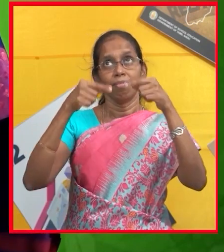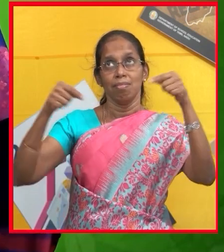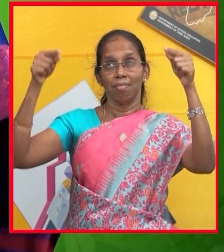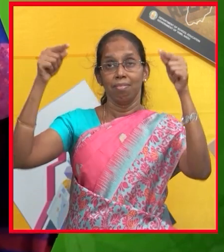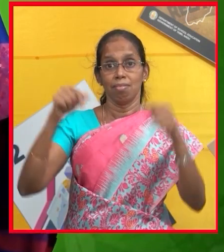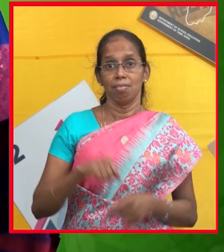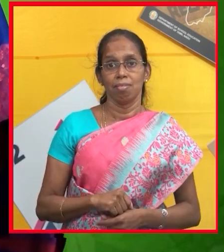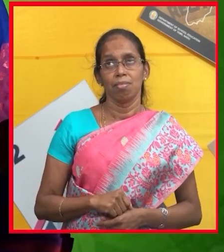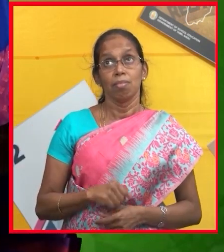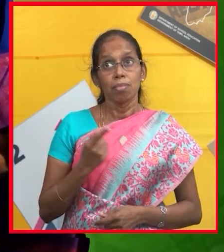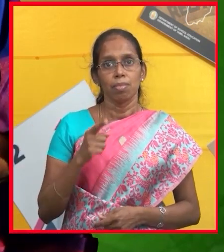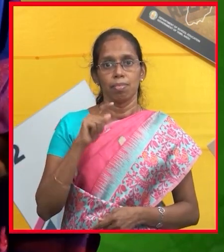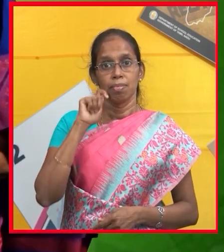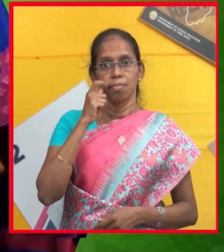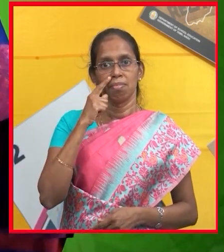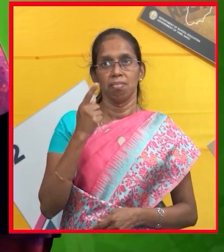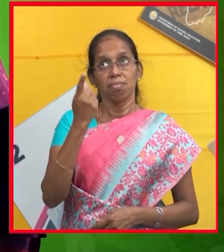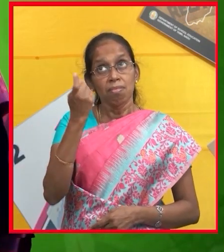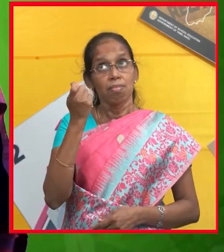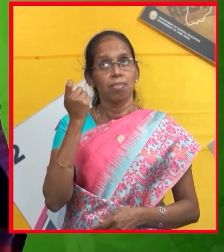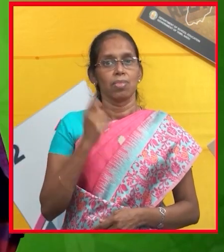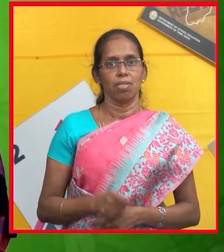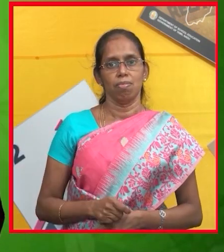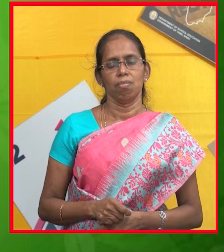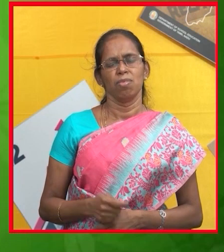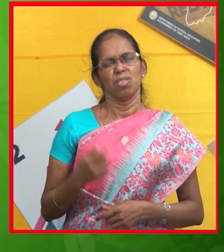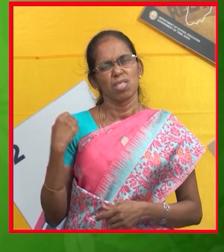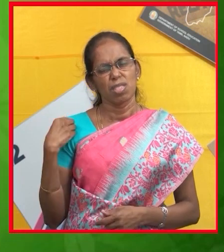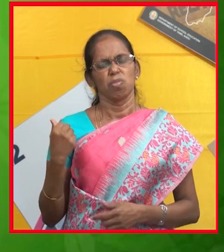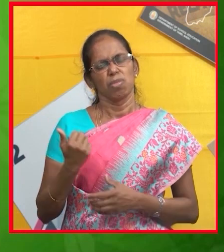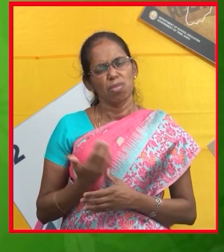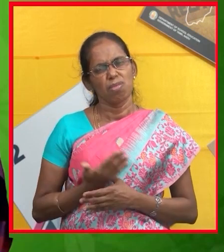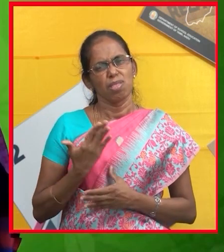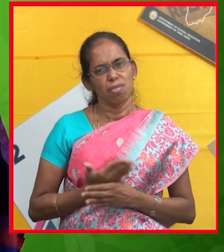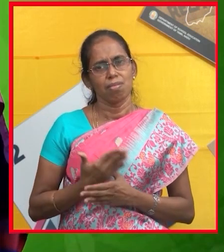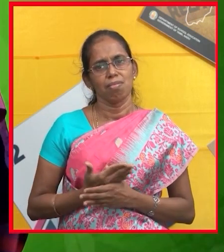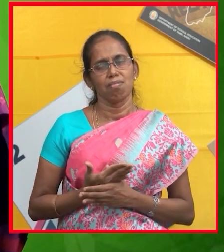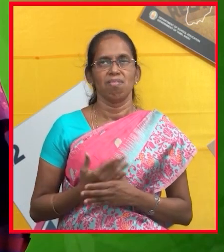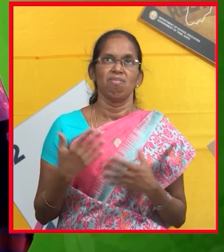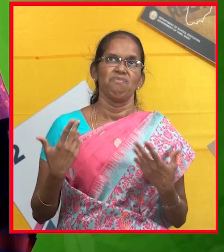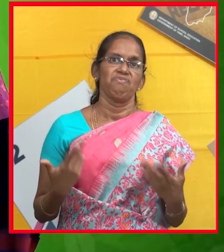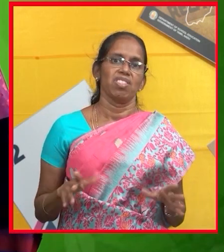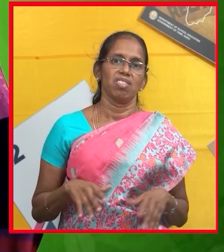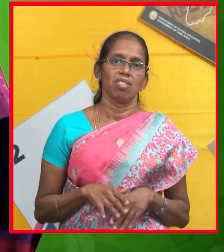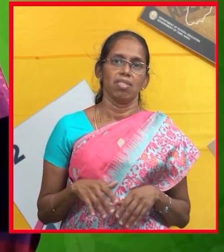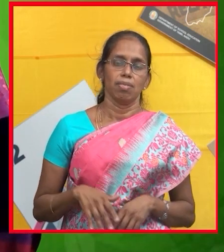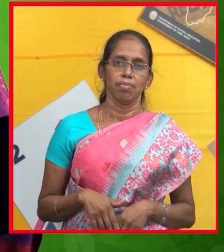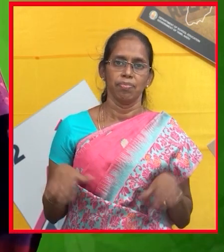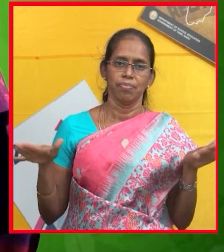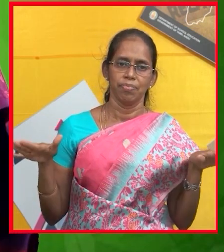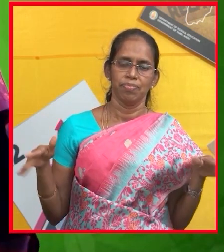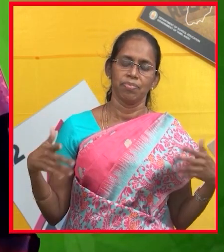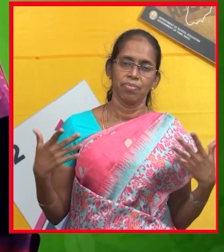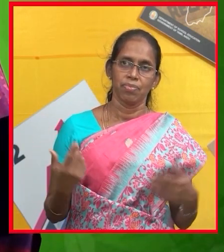அதை கவர்ந்துக்கிட்டு போகிறாங்க. அதோட உழைப்பு வீணாக போகுது இல்லையா அப்படின்னு கேட்குறாரு. இதுதான் என்னோட சந்தேகம். அது